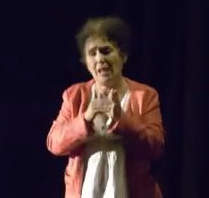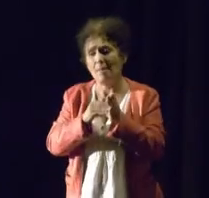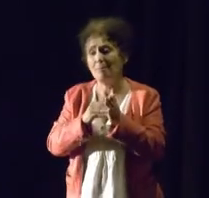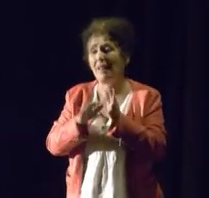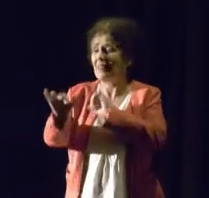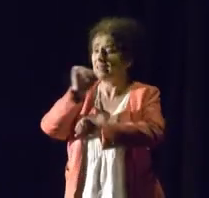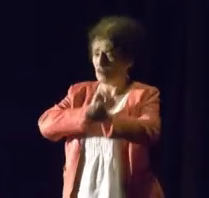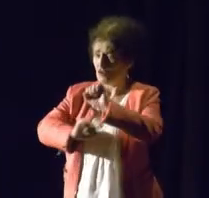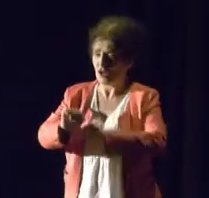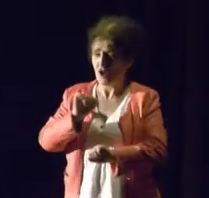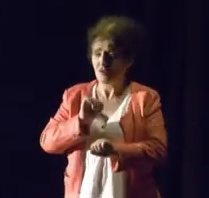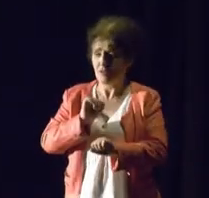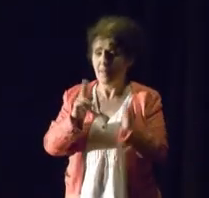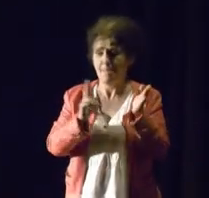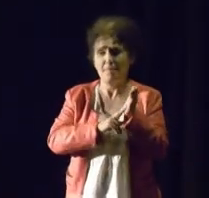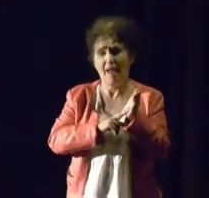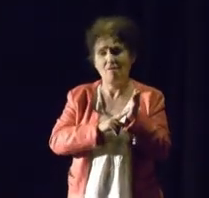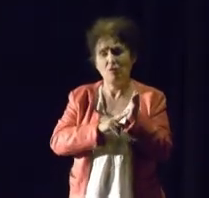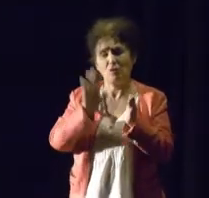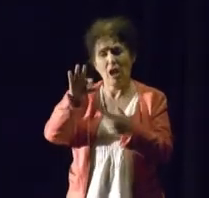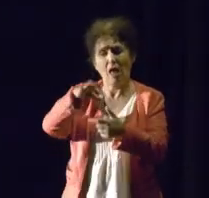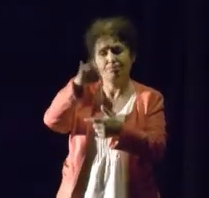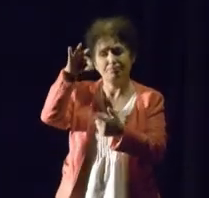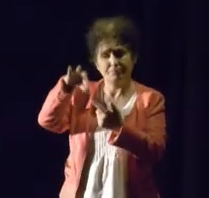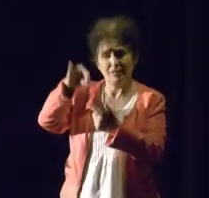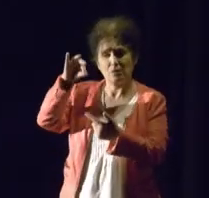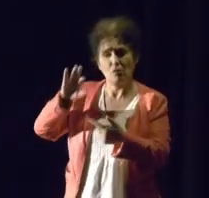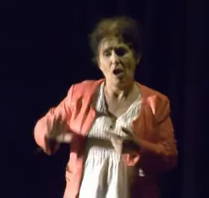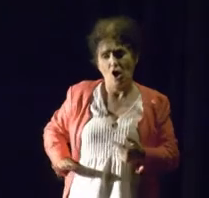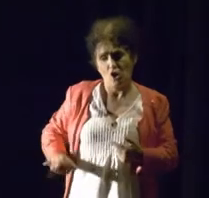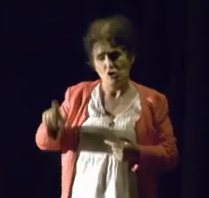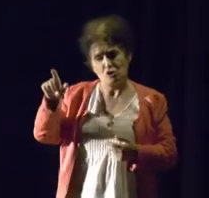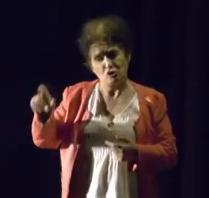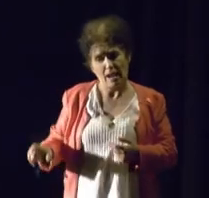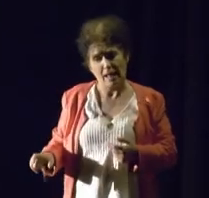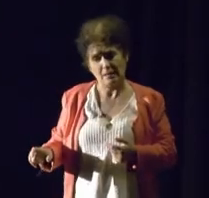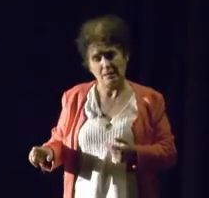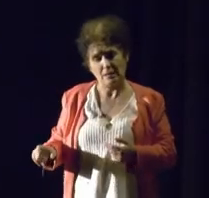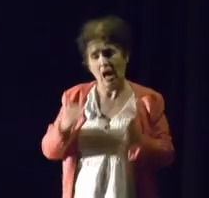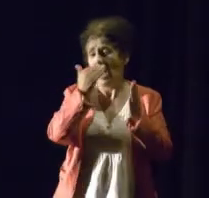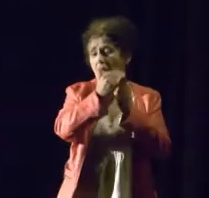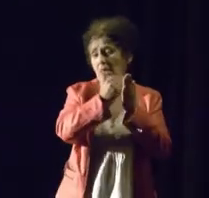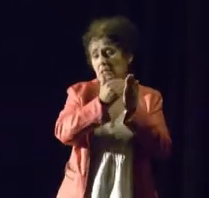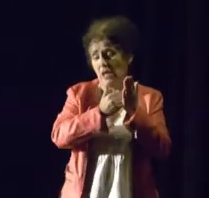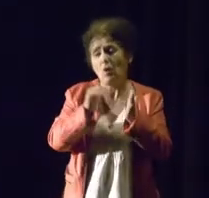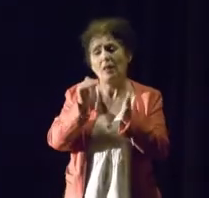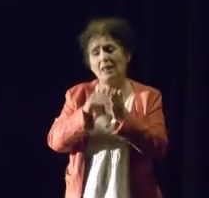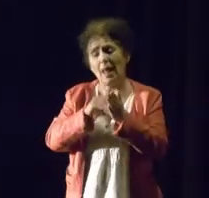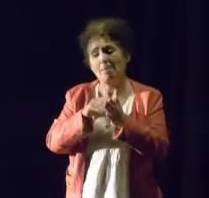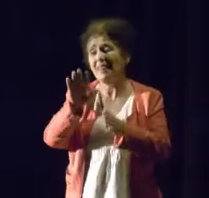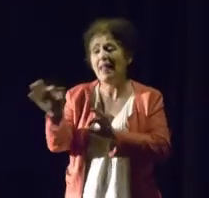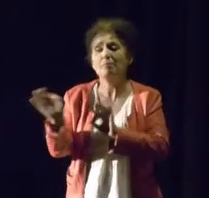се заштити правото на избор на жената. Значи, законот требало